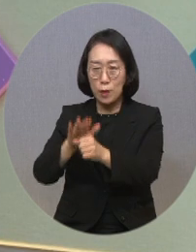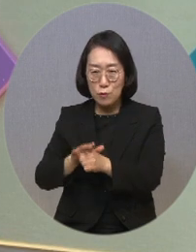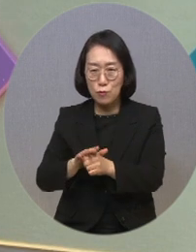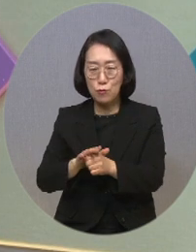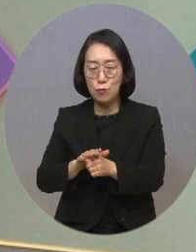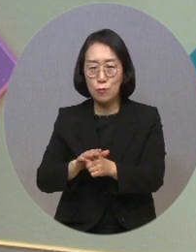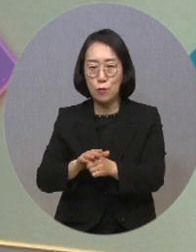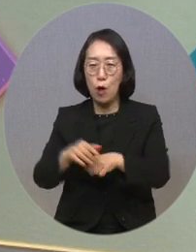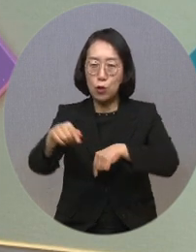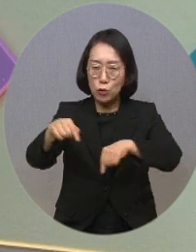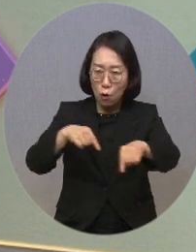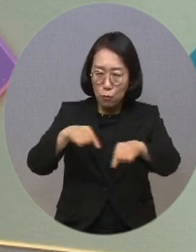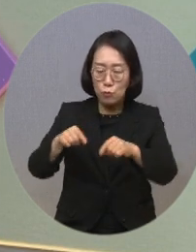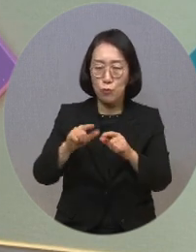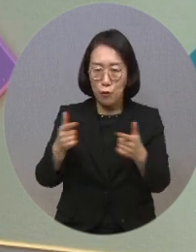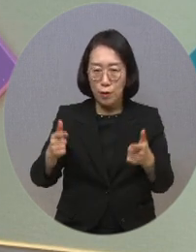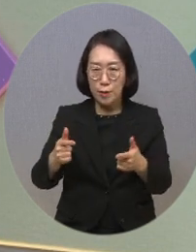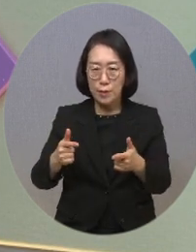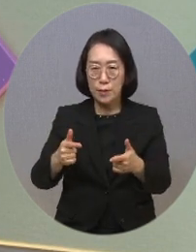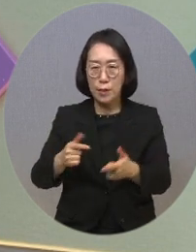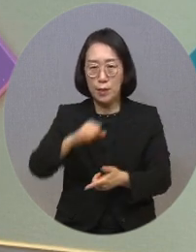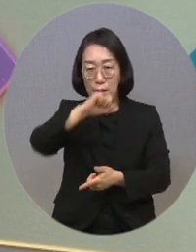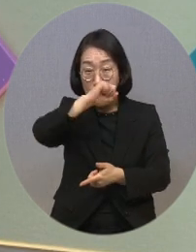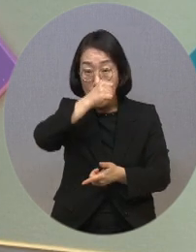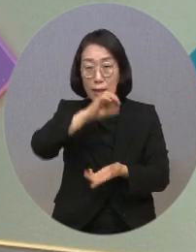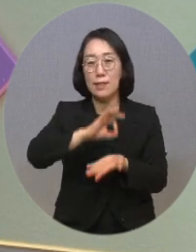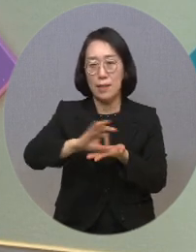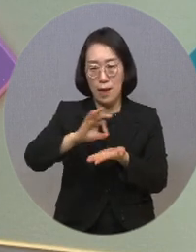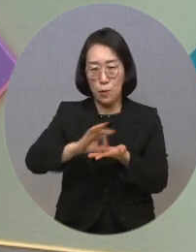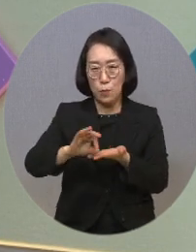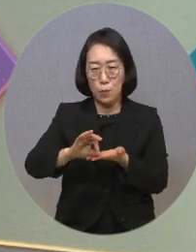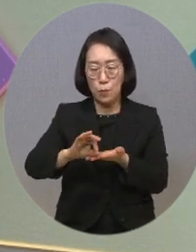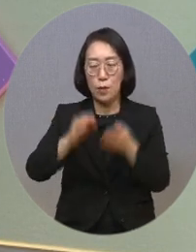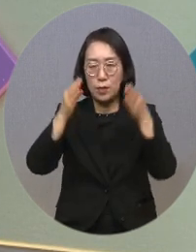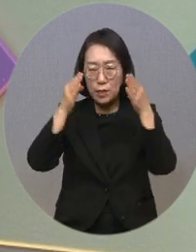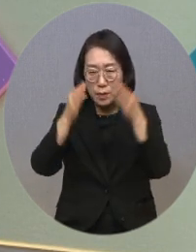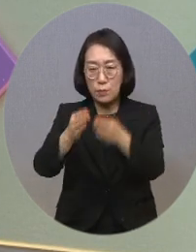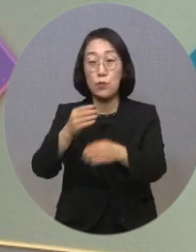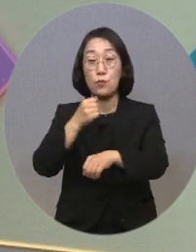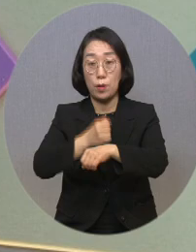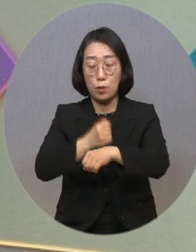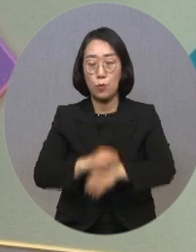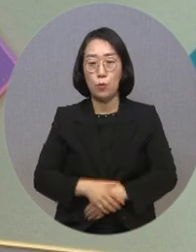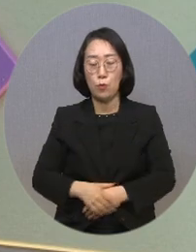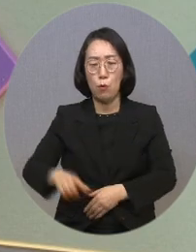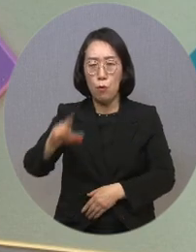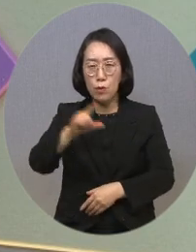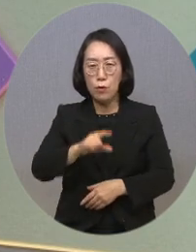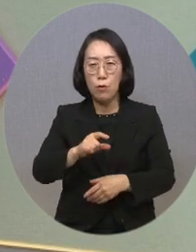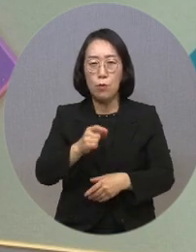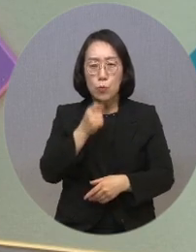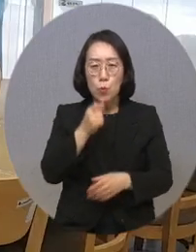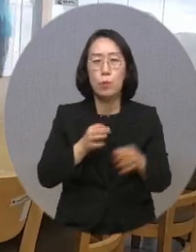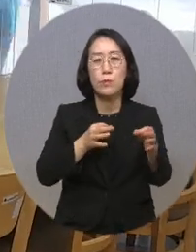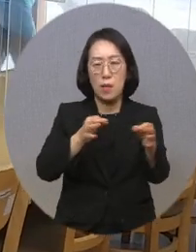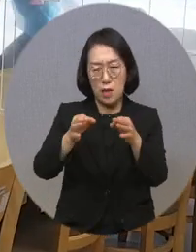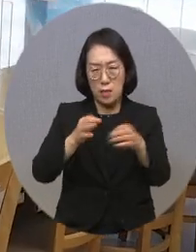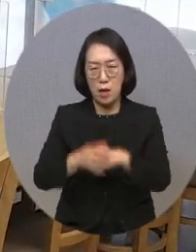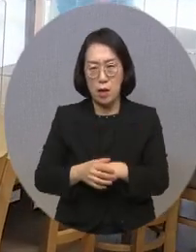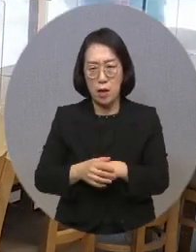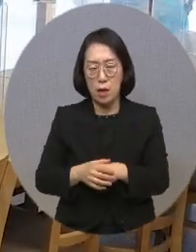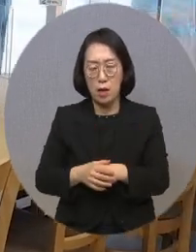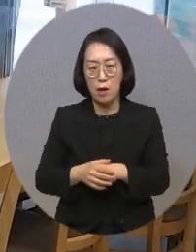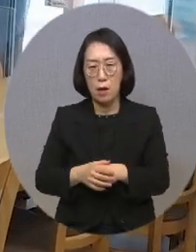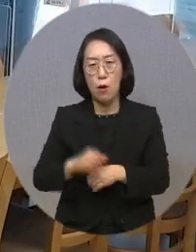정책과 예산을 좀 집중을 해야 되겠고 특히나 그 어려운 자영업자 소상공인 분들께서 어떻게든